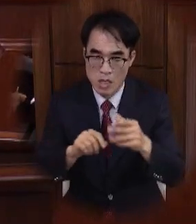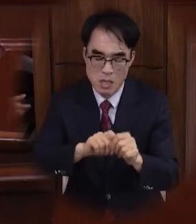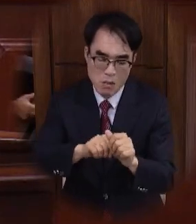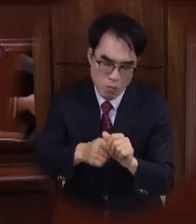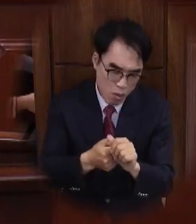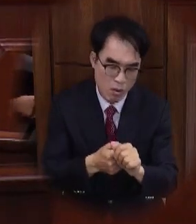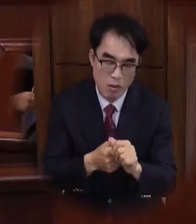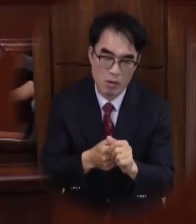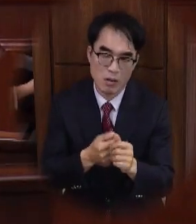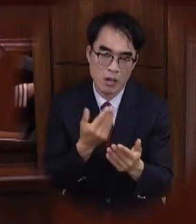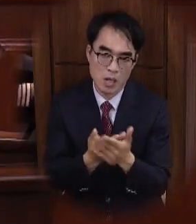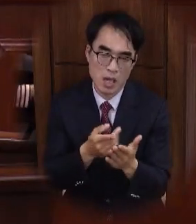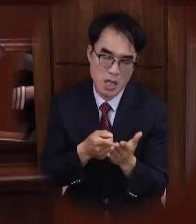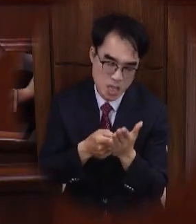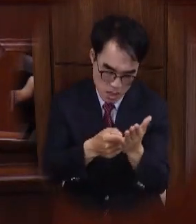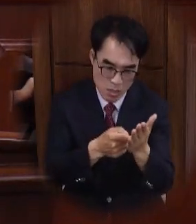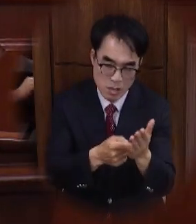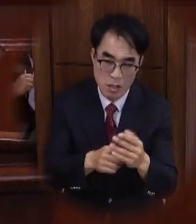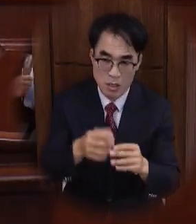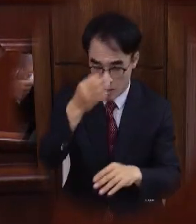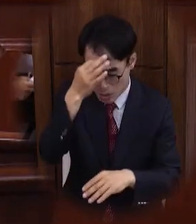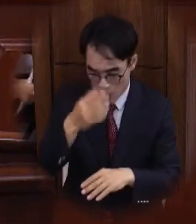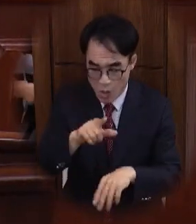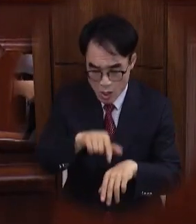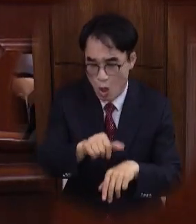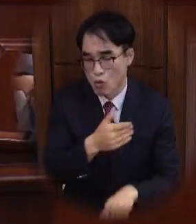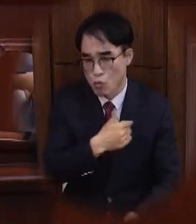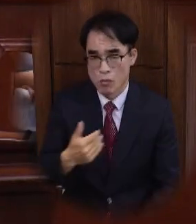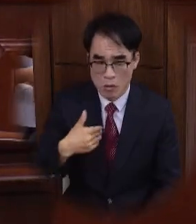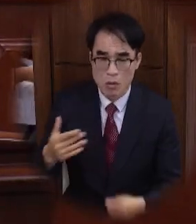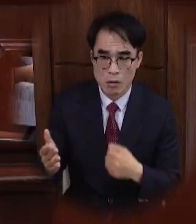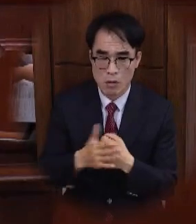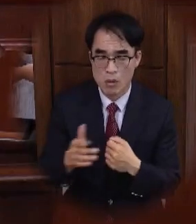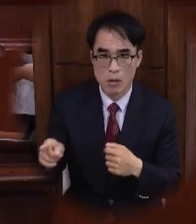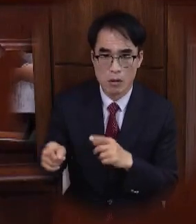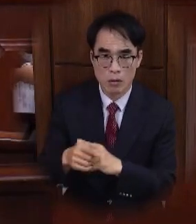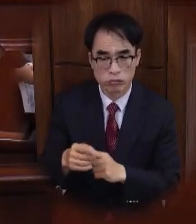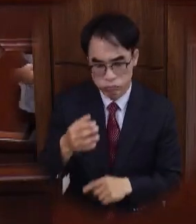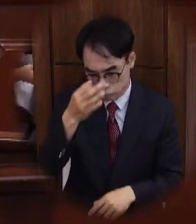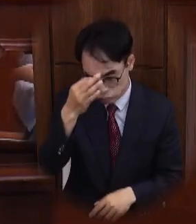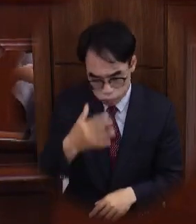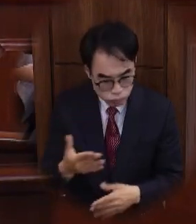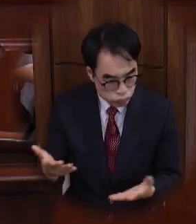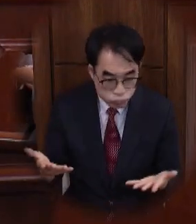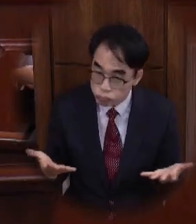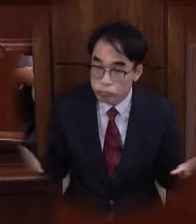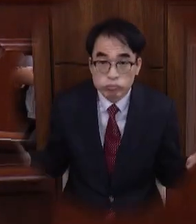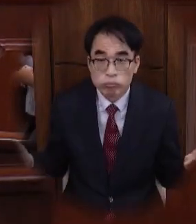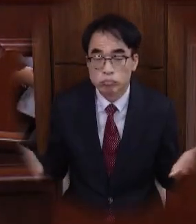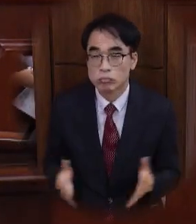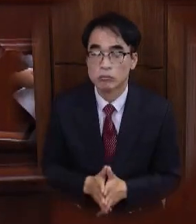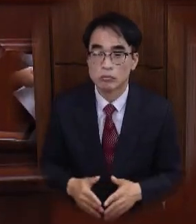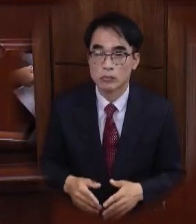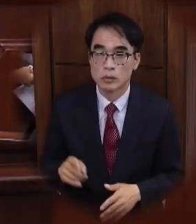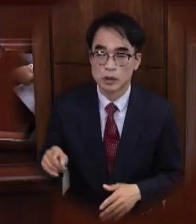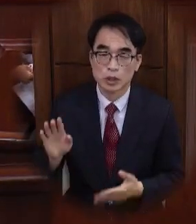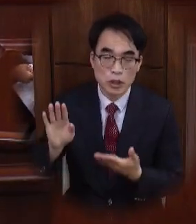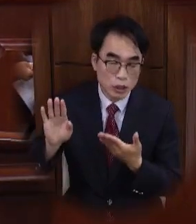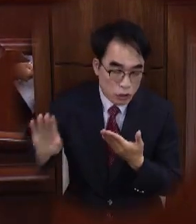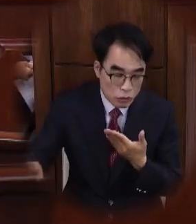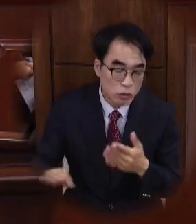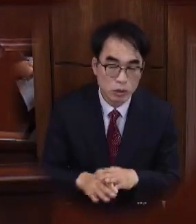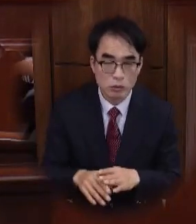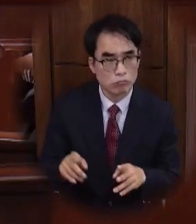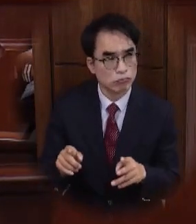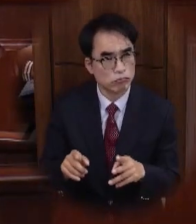제출했습니다 사과를 할 수 있는 시간은 충분했으나 본인의 의지에 따라 사과는 이루지 않았고 그 그뒤에